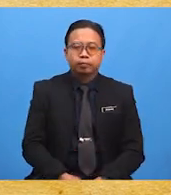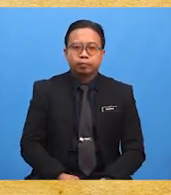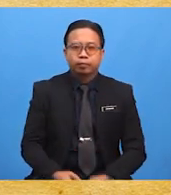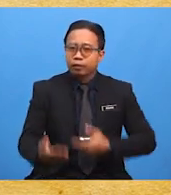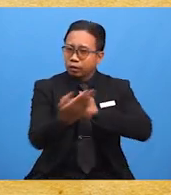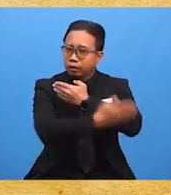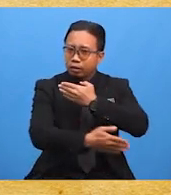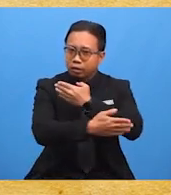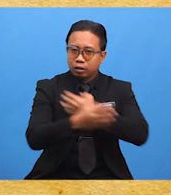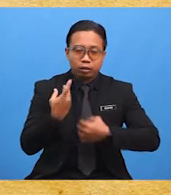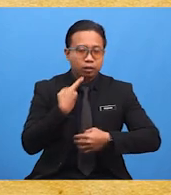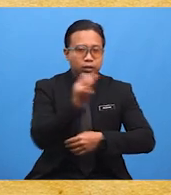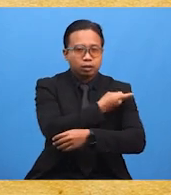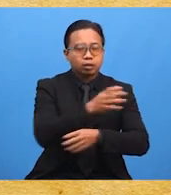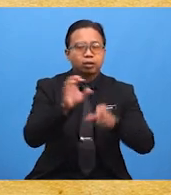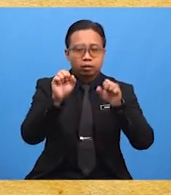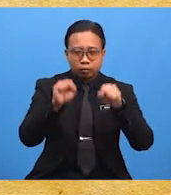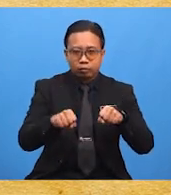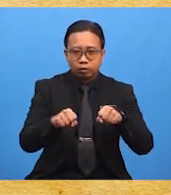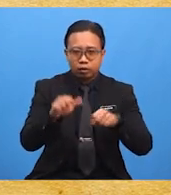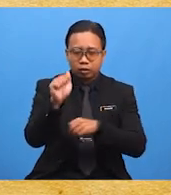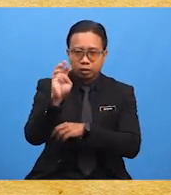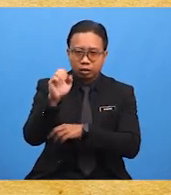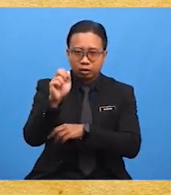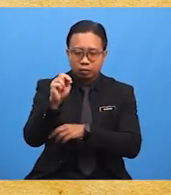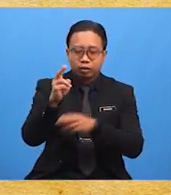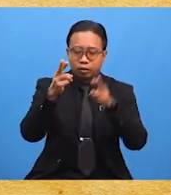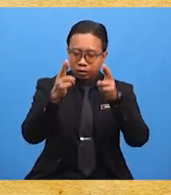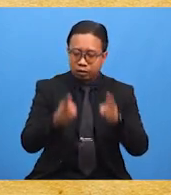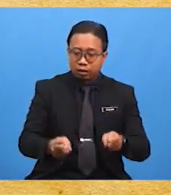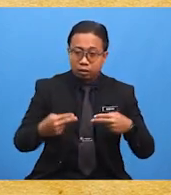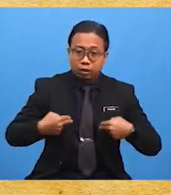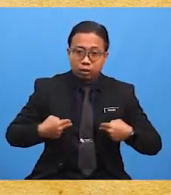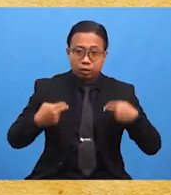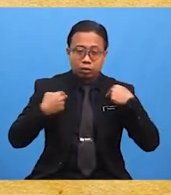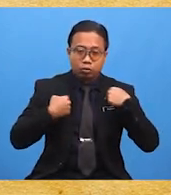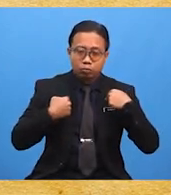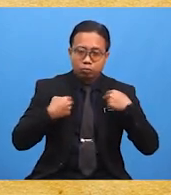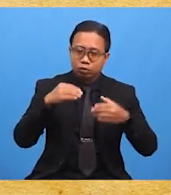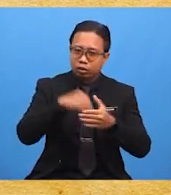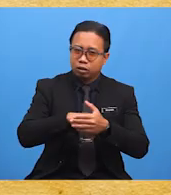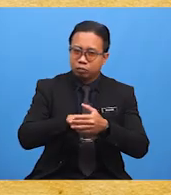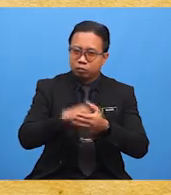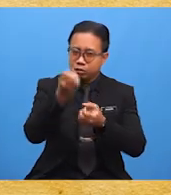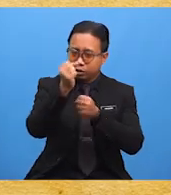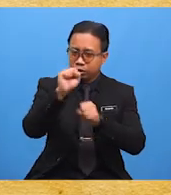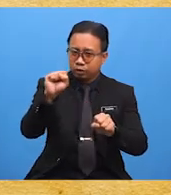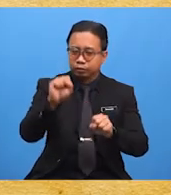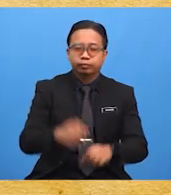negara kita dapat kekal aman dan rakyat dapat hidup bersatu padu dan sejahtera.